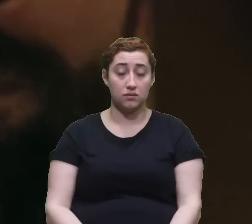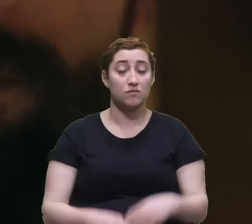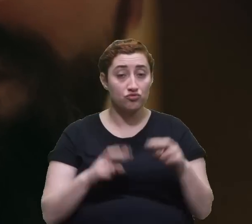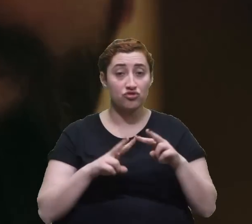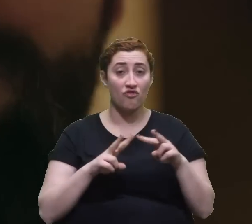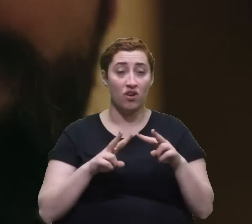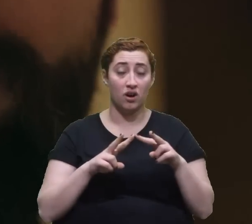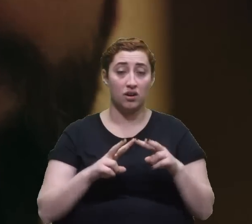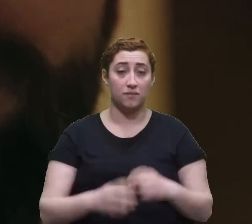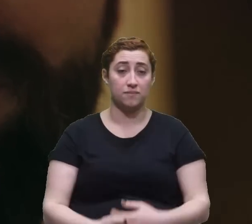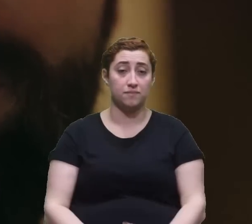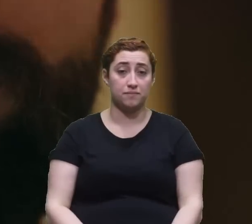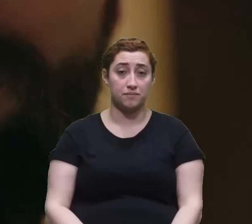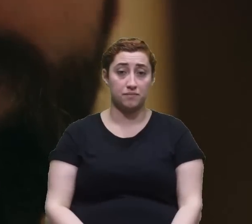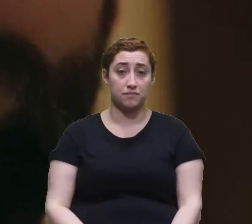Mustafa.